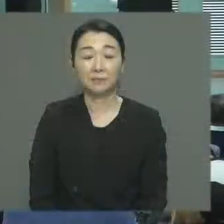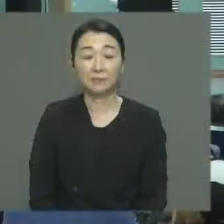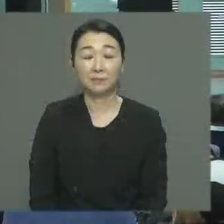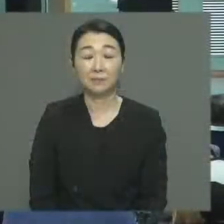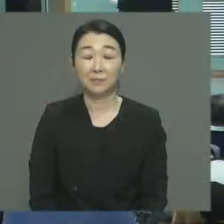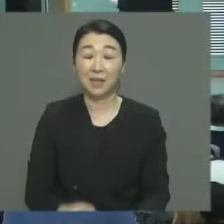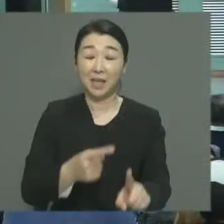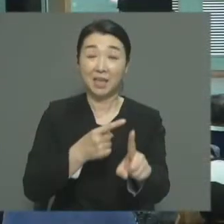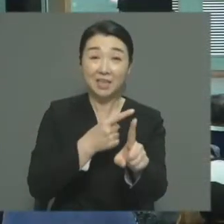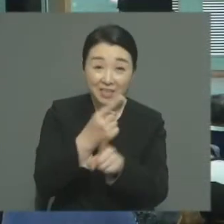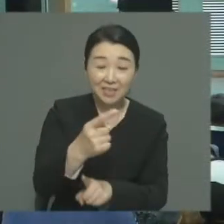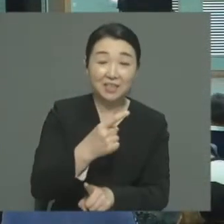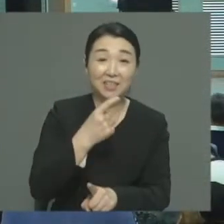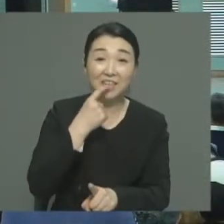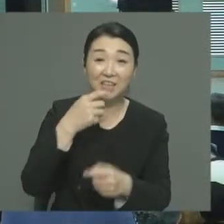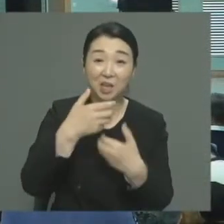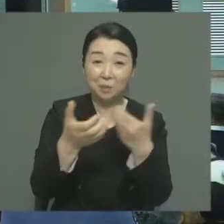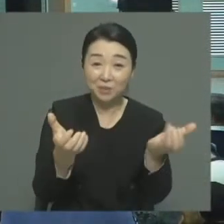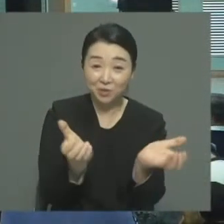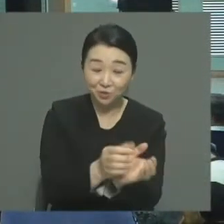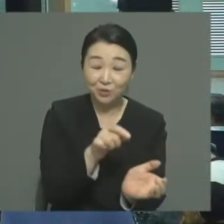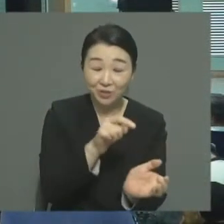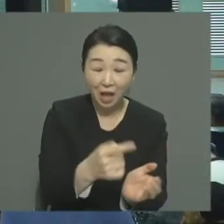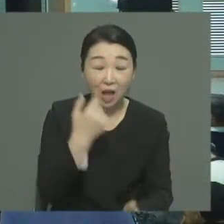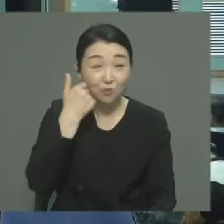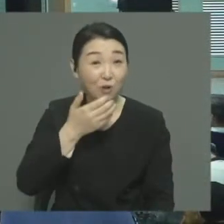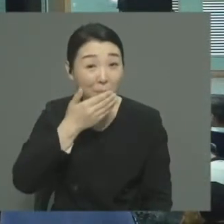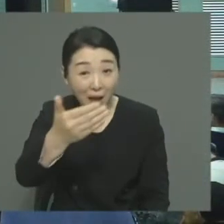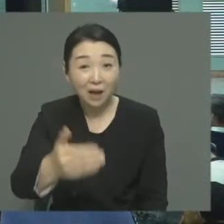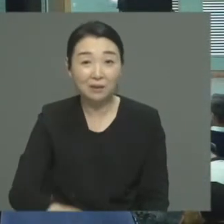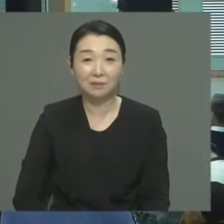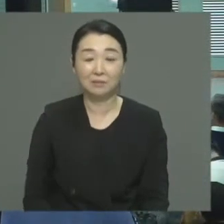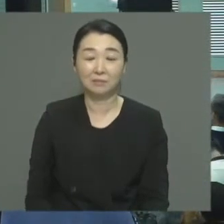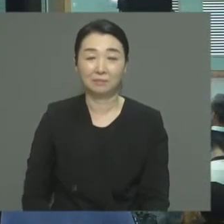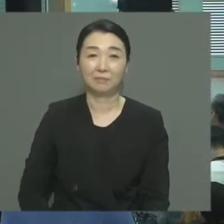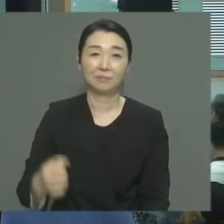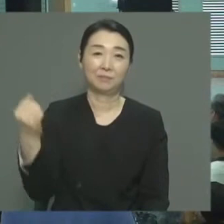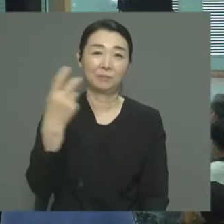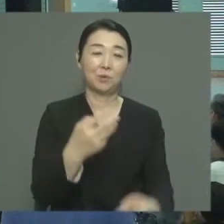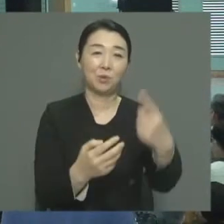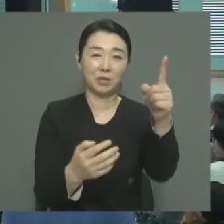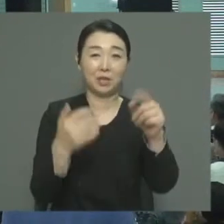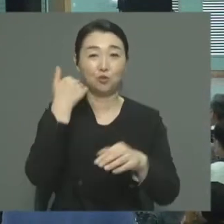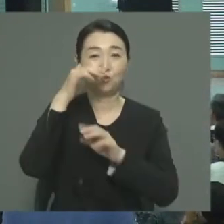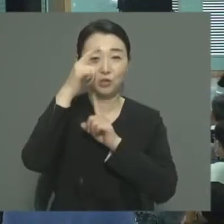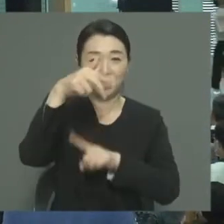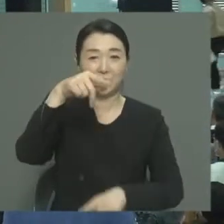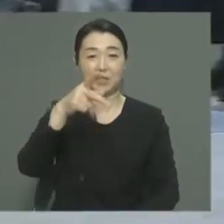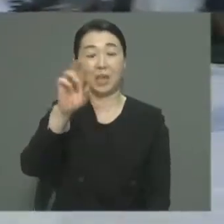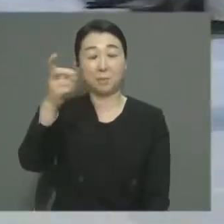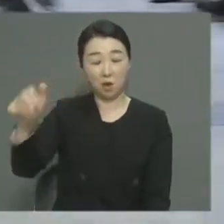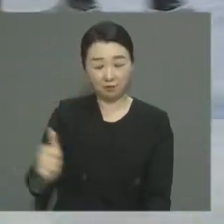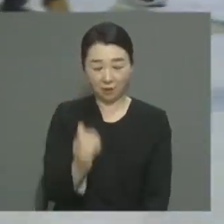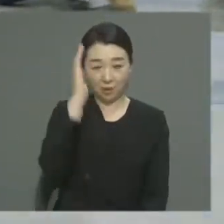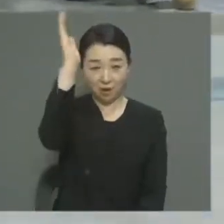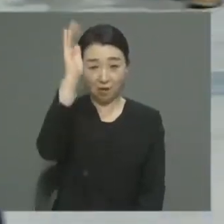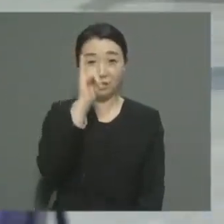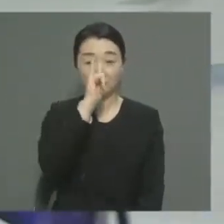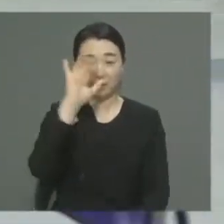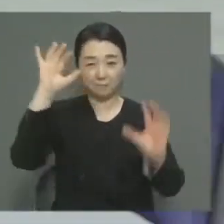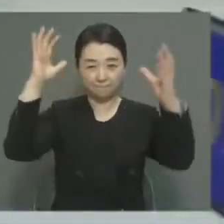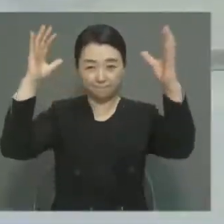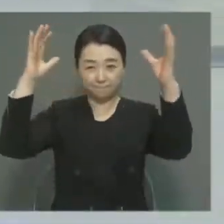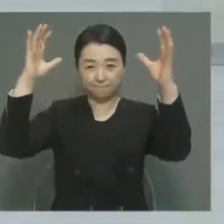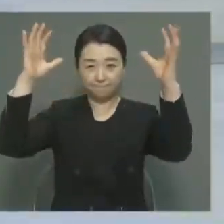이는 민주당 누가 할 수 있겠습니까 기호 1번 이즈 백 의 연설 있겠습니다 뜨거운 박수로